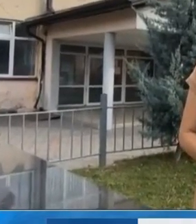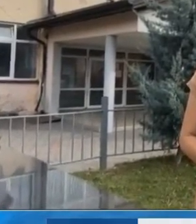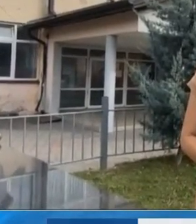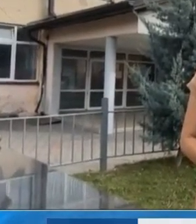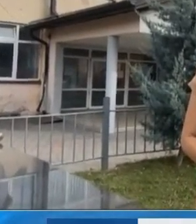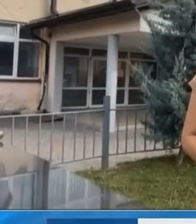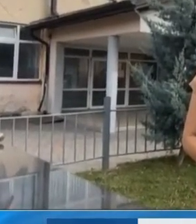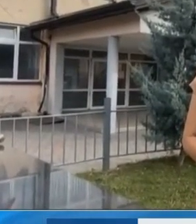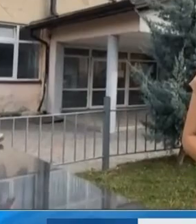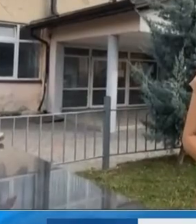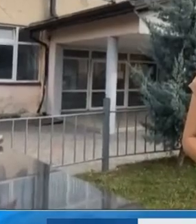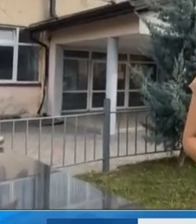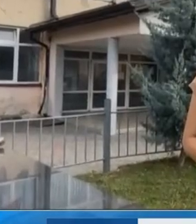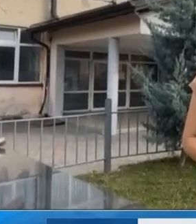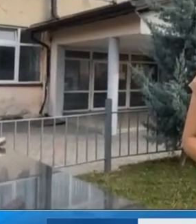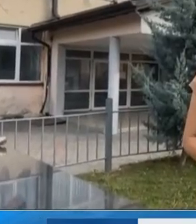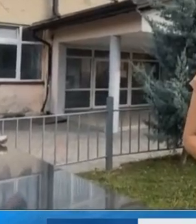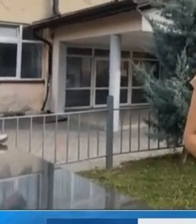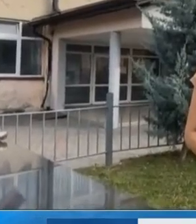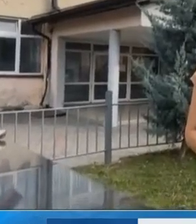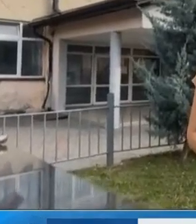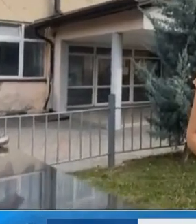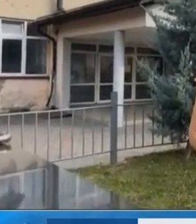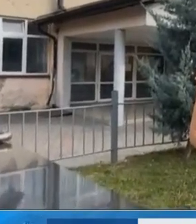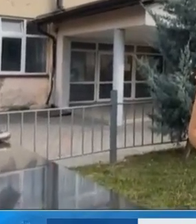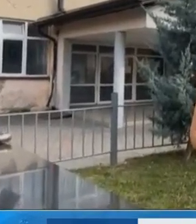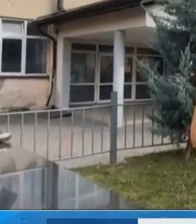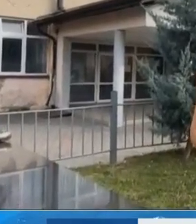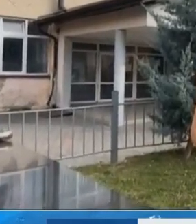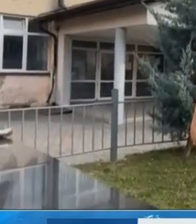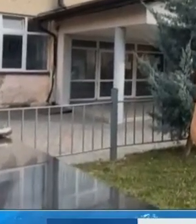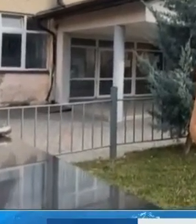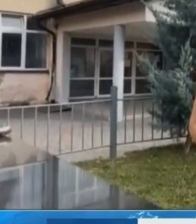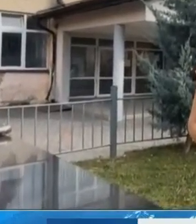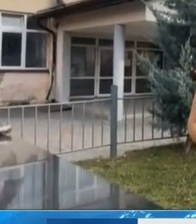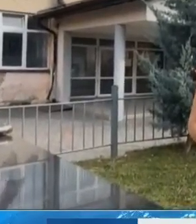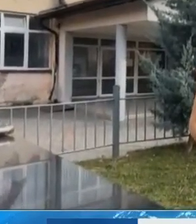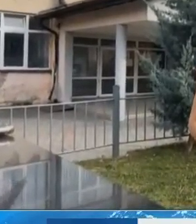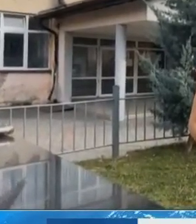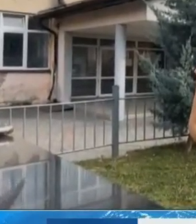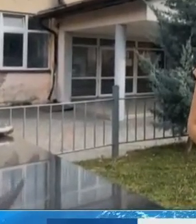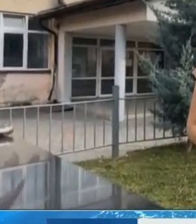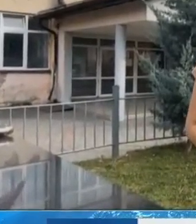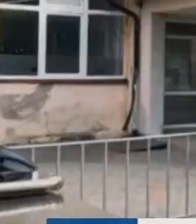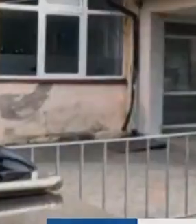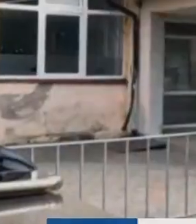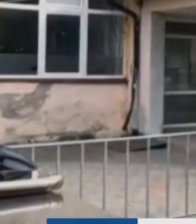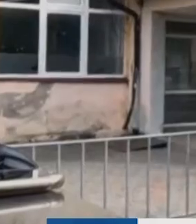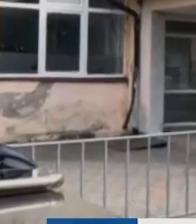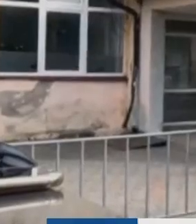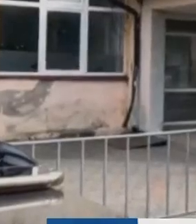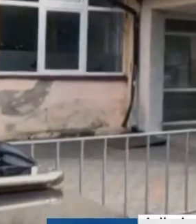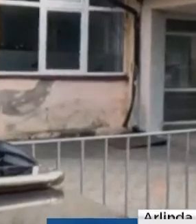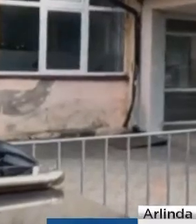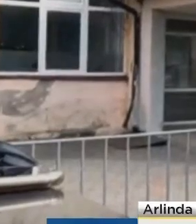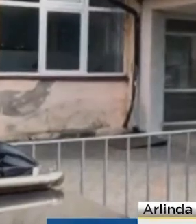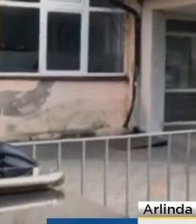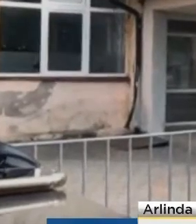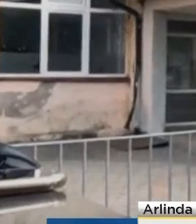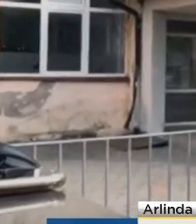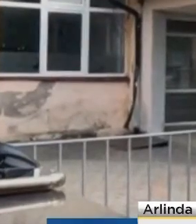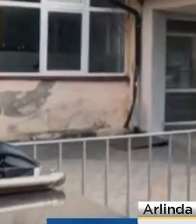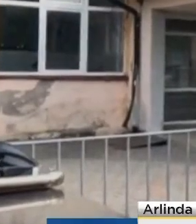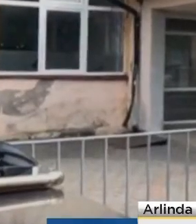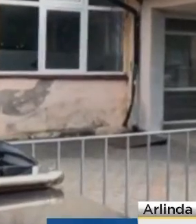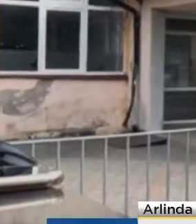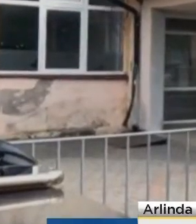ju si ekip i televizionit publik të Kosovës, por edhe media të tjera. Përshëndetje, Dona, për ty dhe gjithë shikuesit